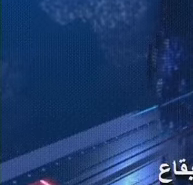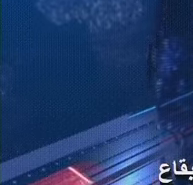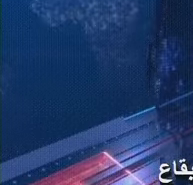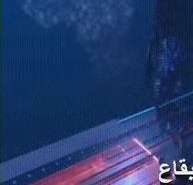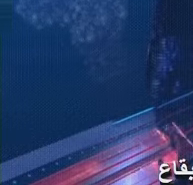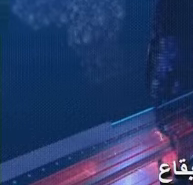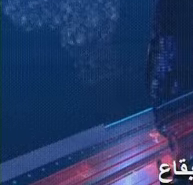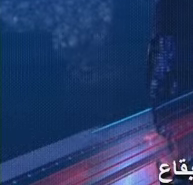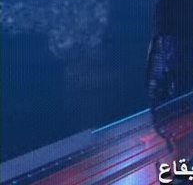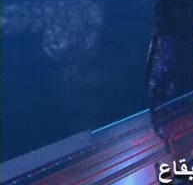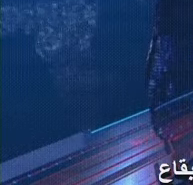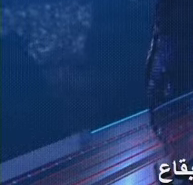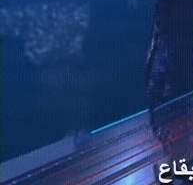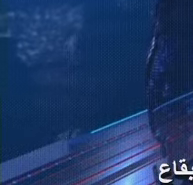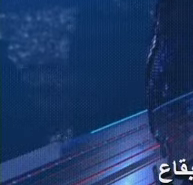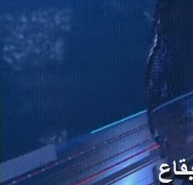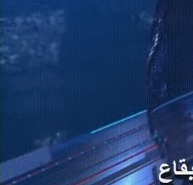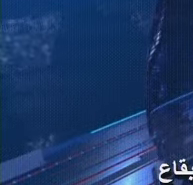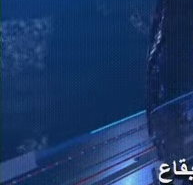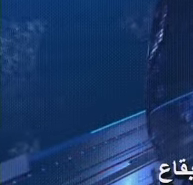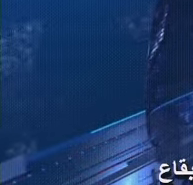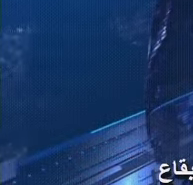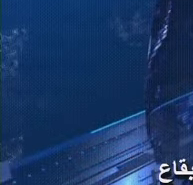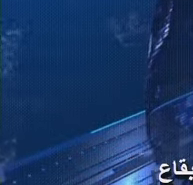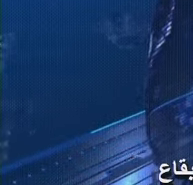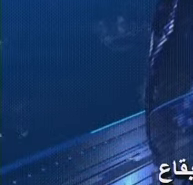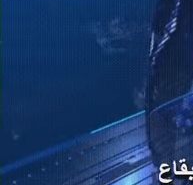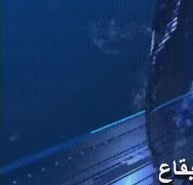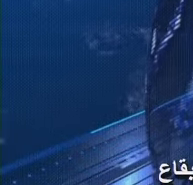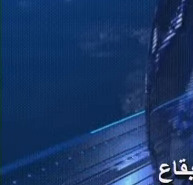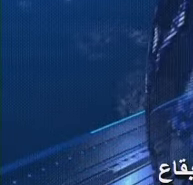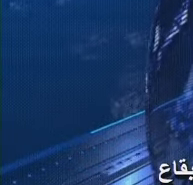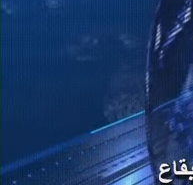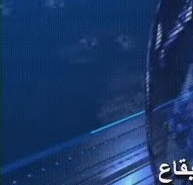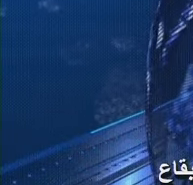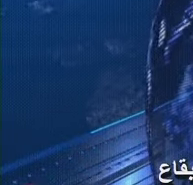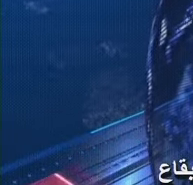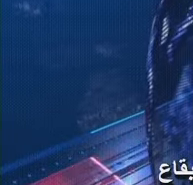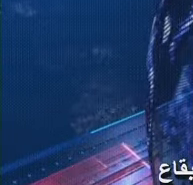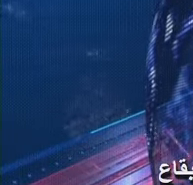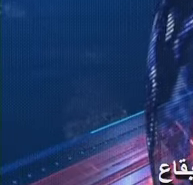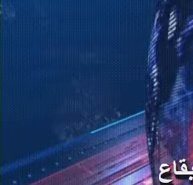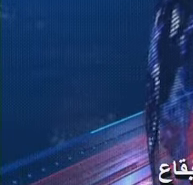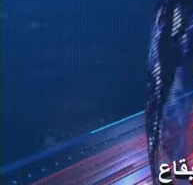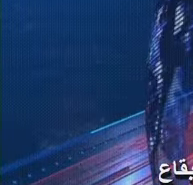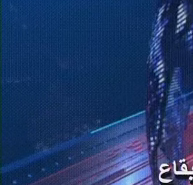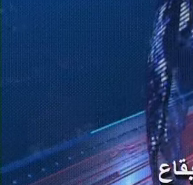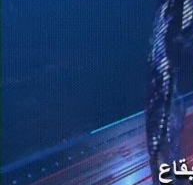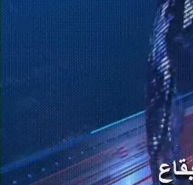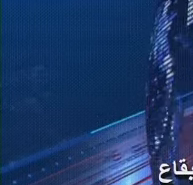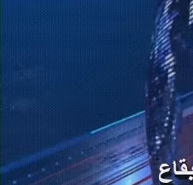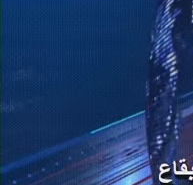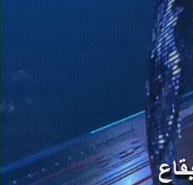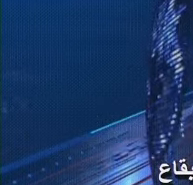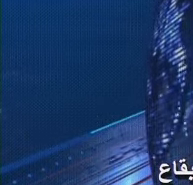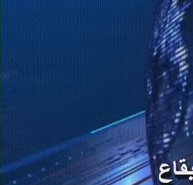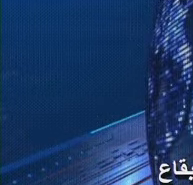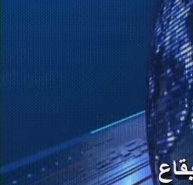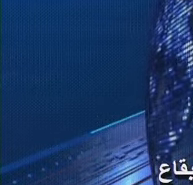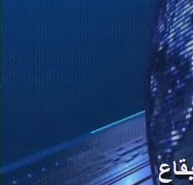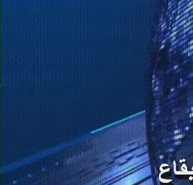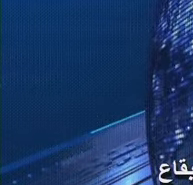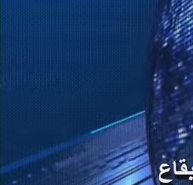خمس شهداء و17 جريحا كما نفذ صباح اليوم غاره على منطقه الهرمل في